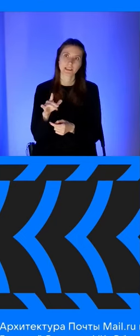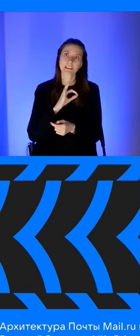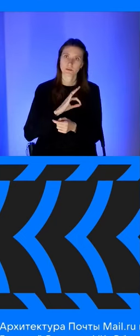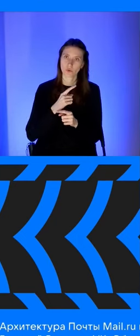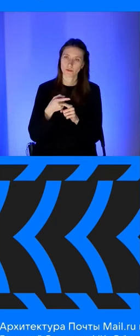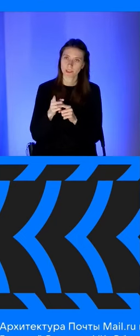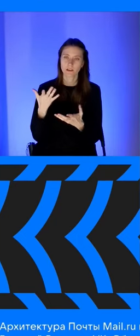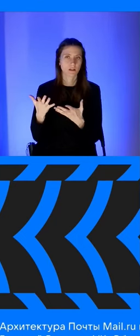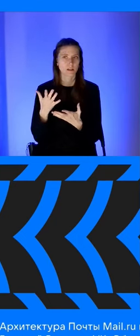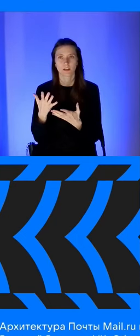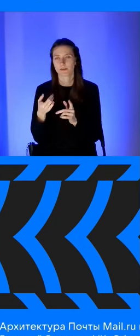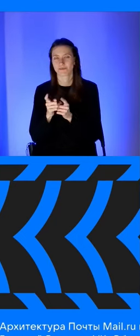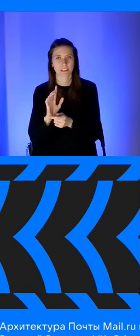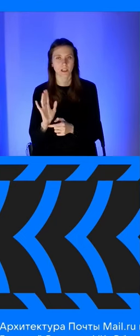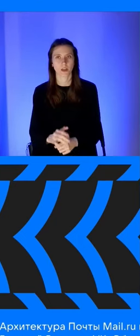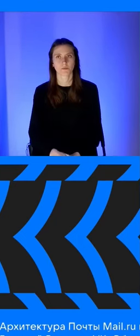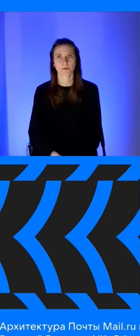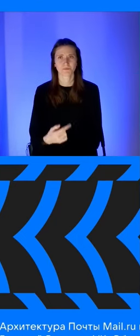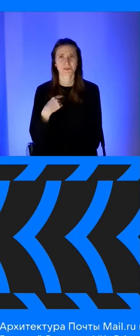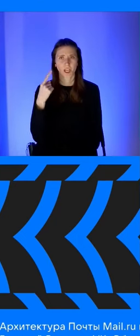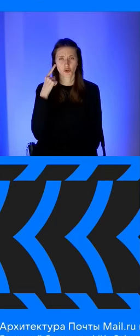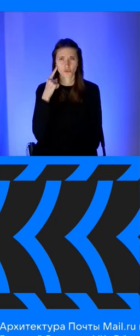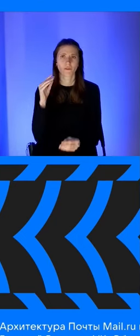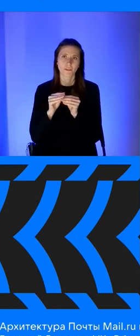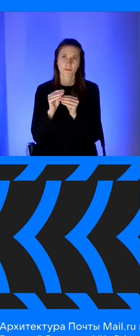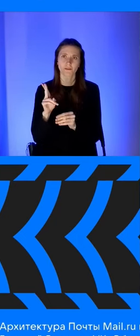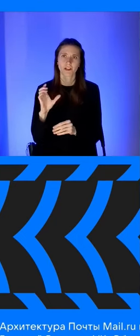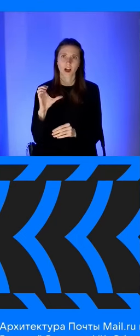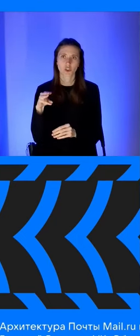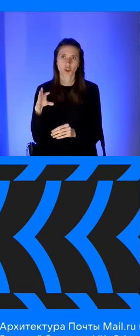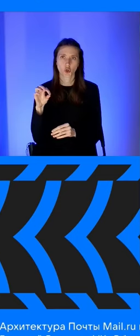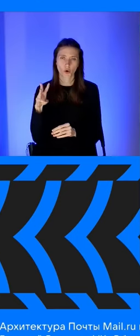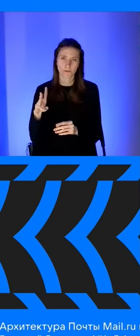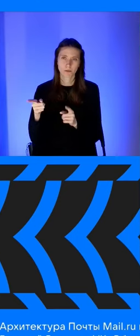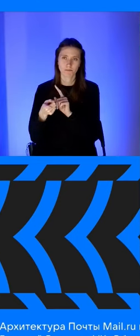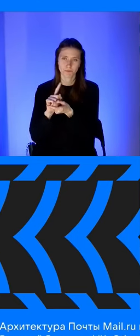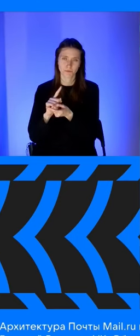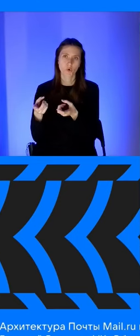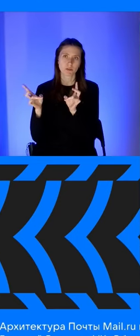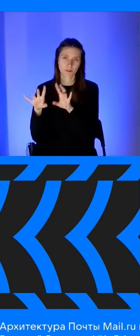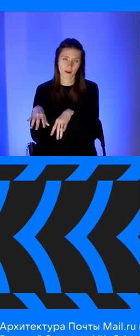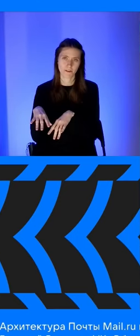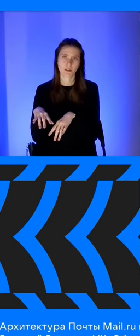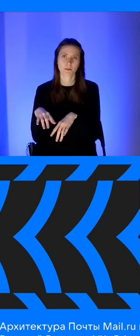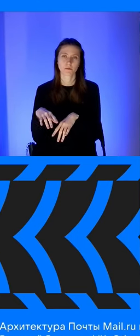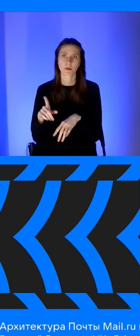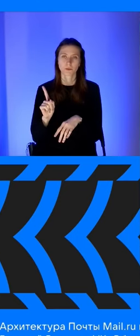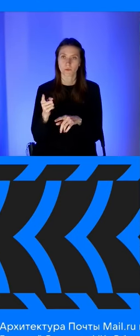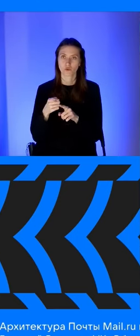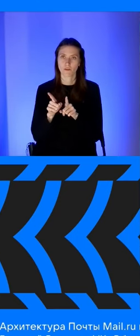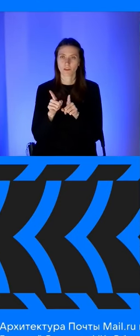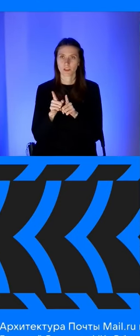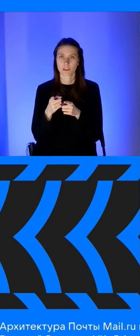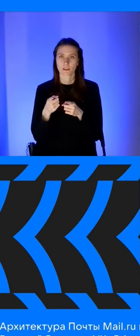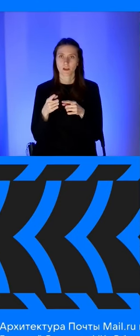кастом? Я думаю, все равно кастом, потому что это как раз одно из наиболее критичных и высоконагруженных мест